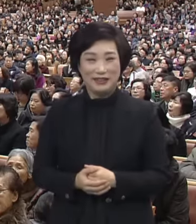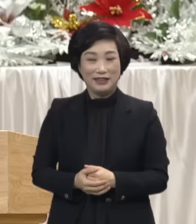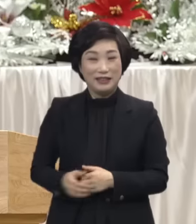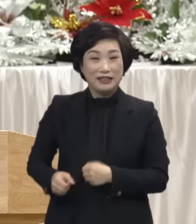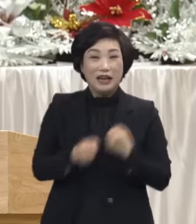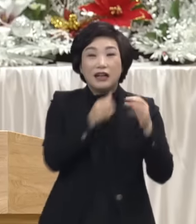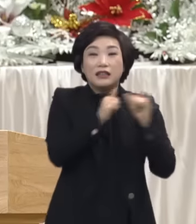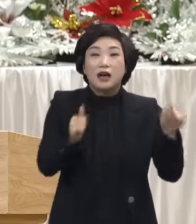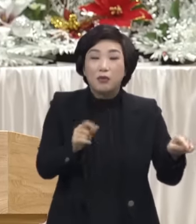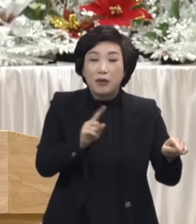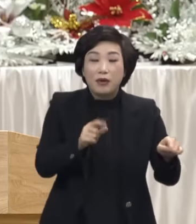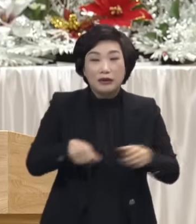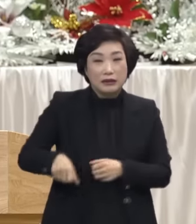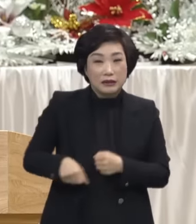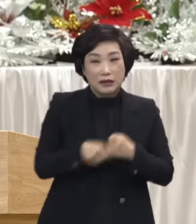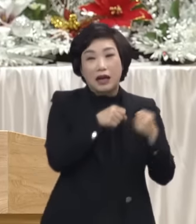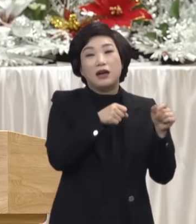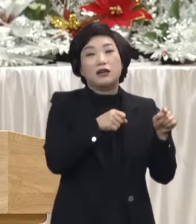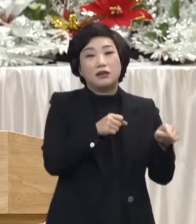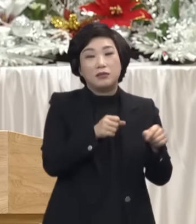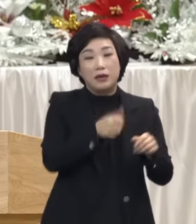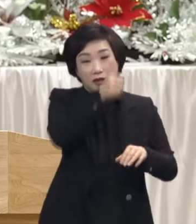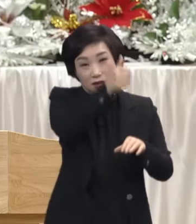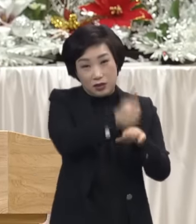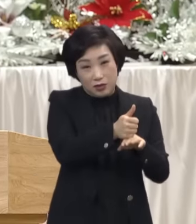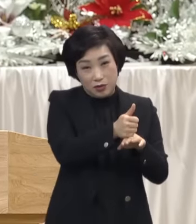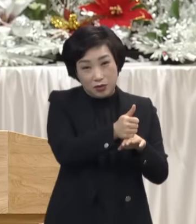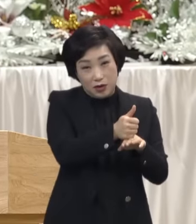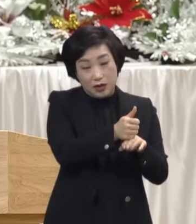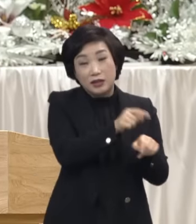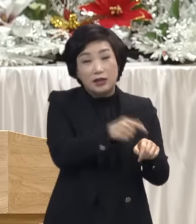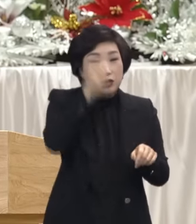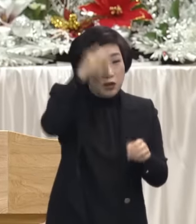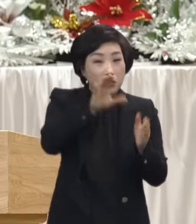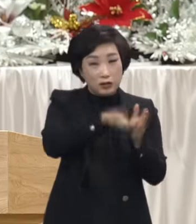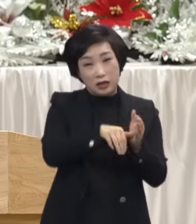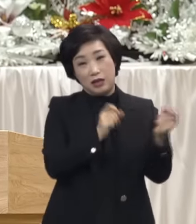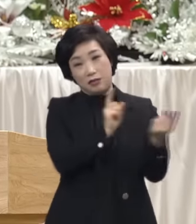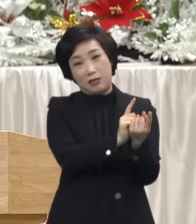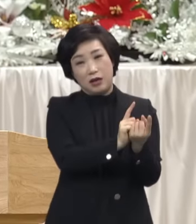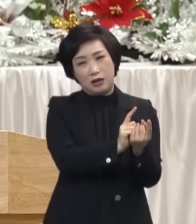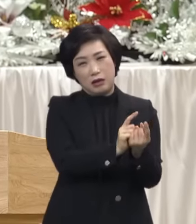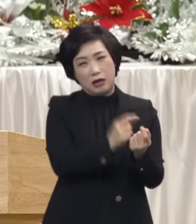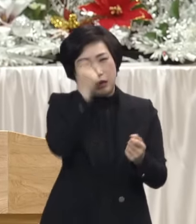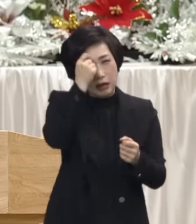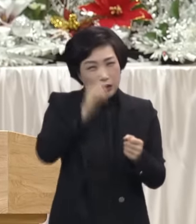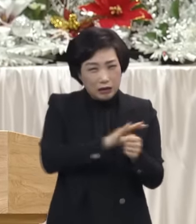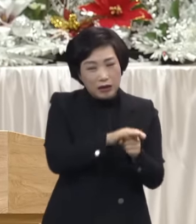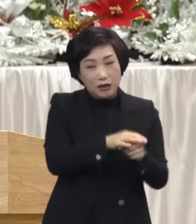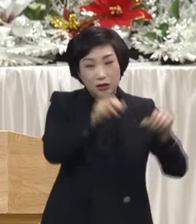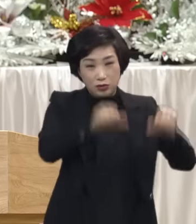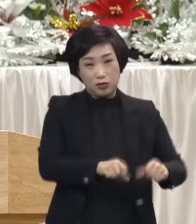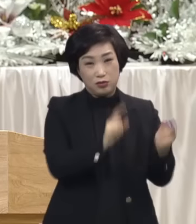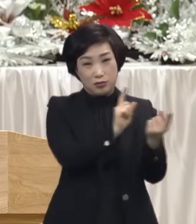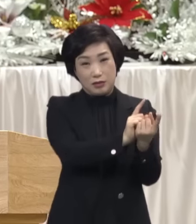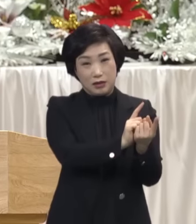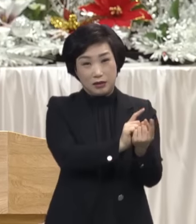게으른 자는 게으름의 결과가 그 영혼의 때 참혹하고 비참한 주주로 나타날